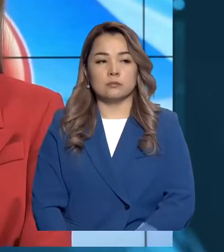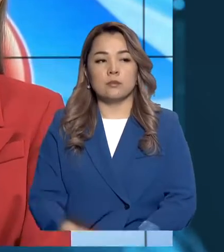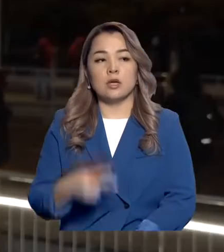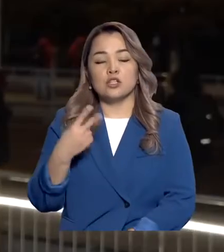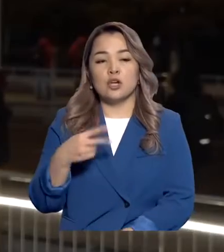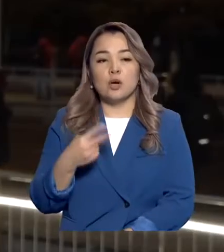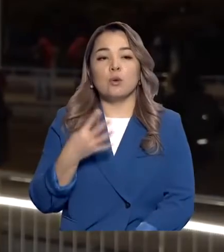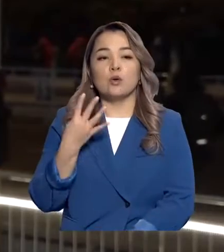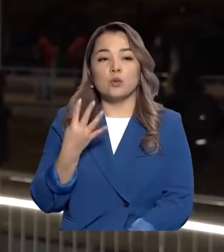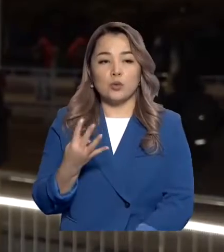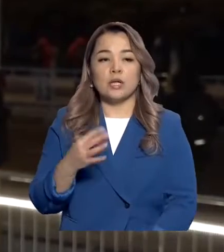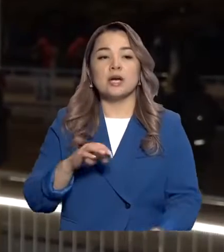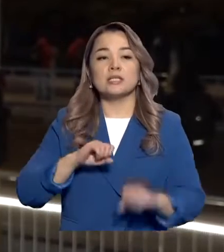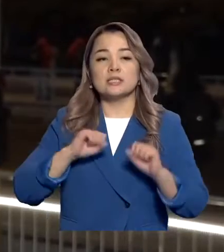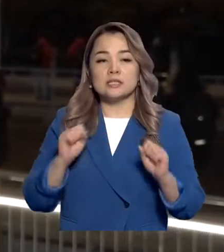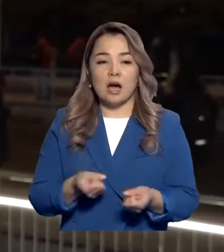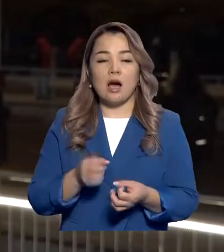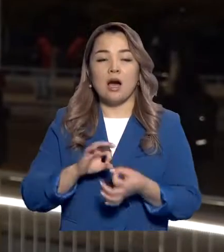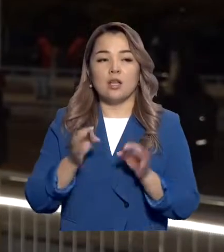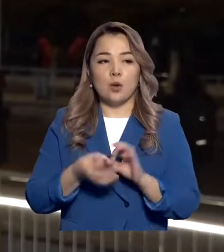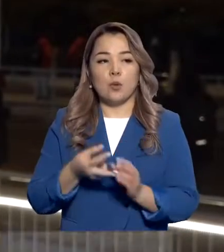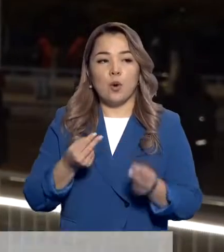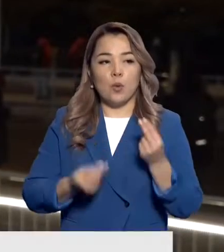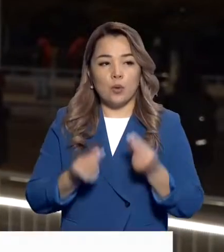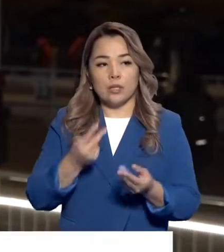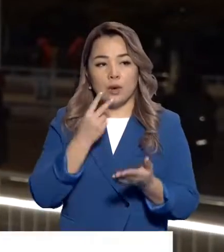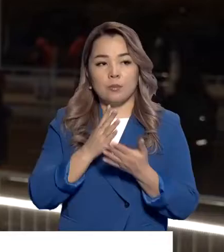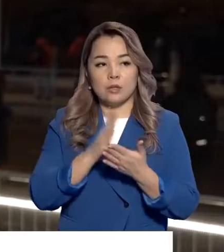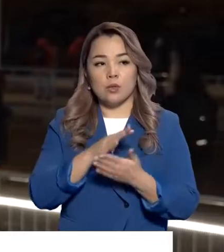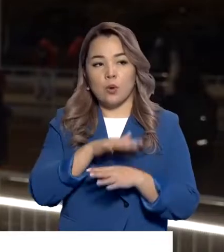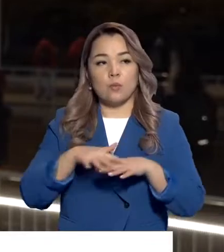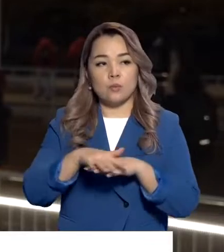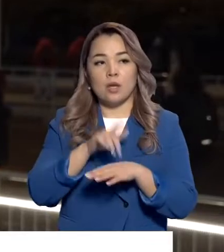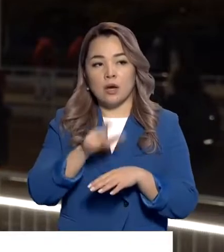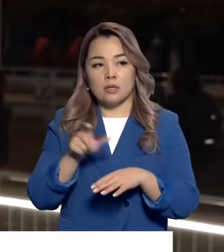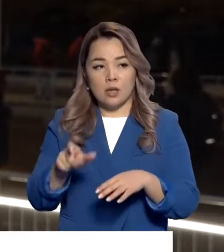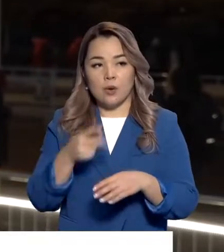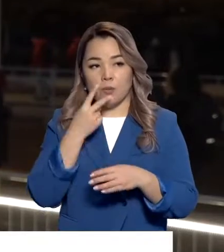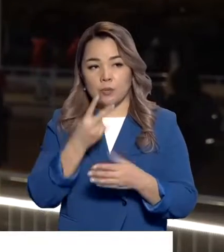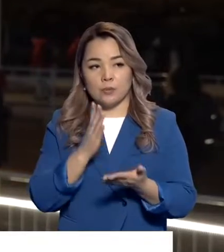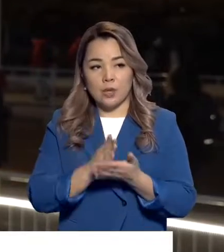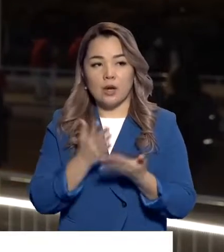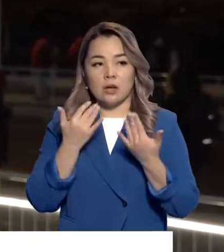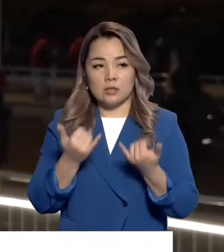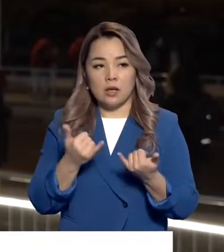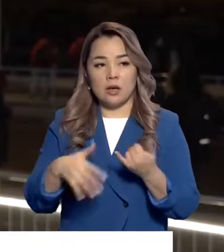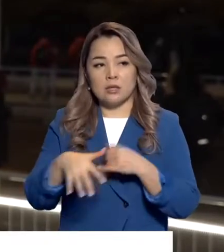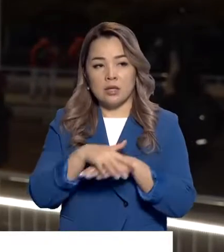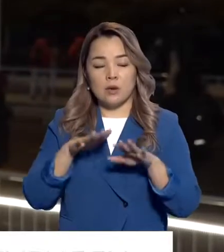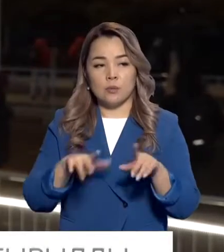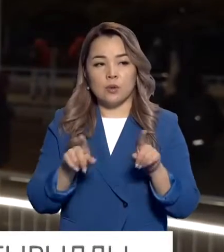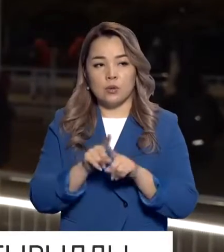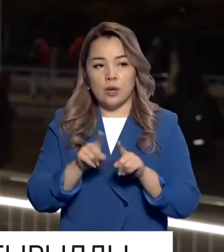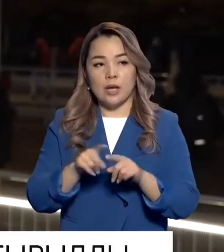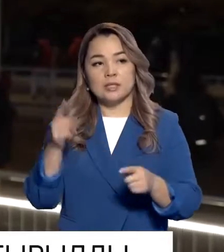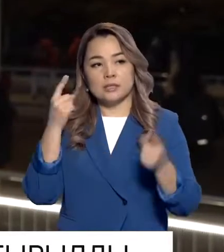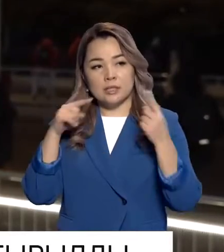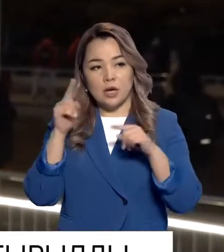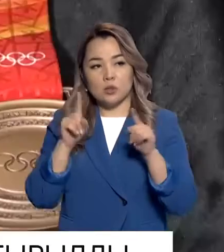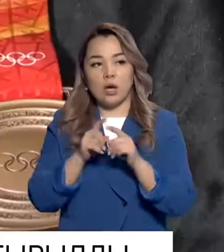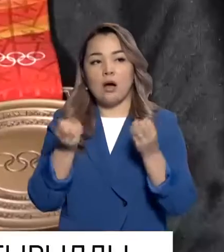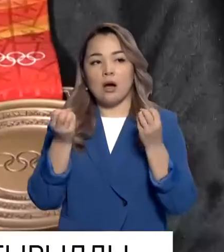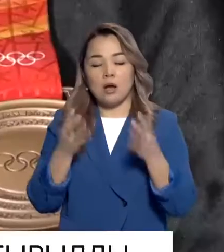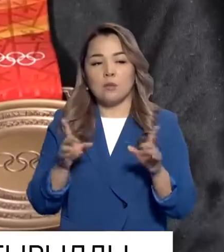24-ші қысқа олимпиада ойындарының медальдары көпшілік назарына ұсынылды. Тунчин атауына ие болған жүлделердің дизайны